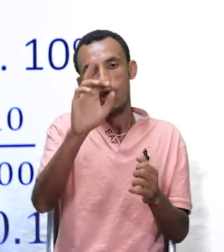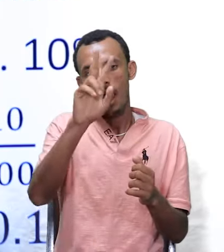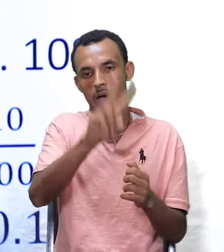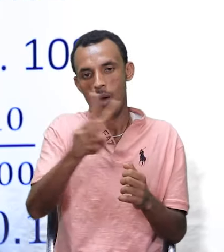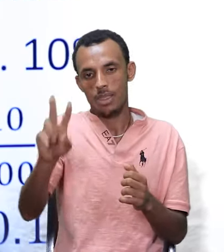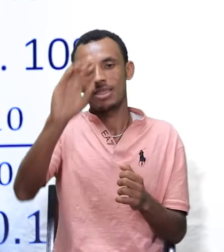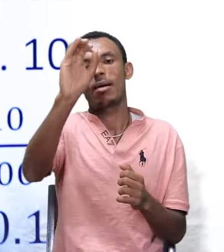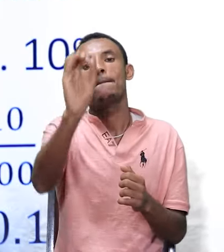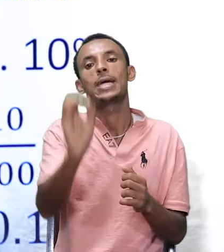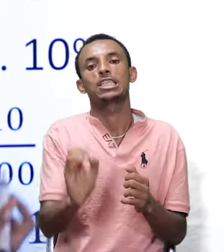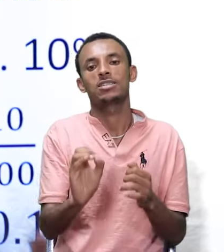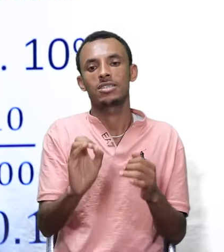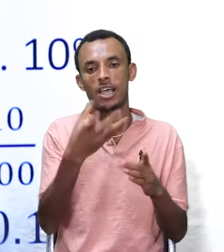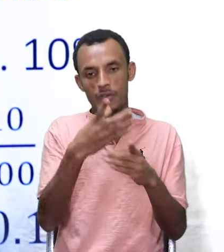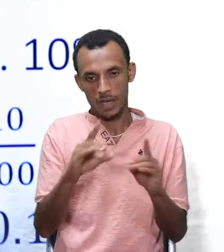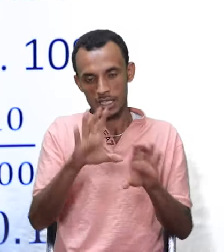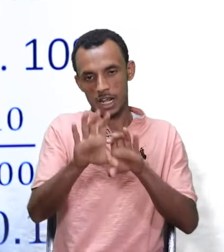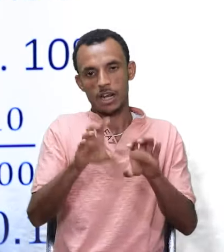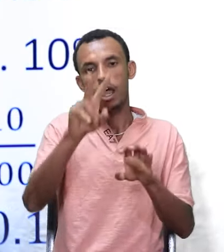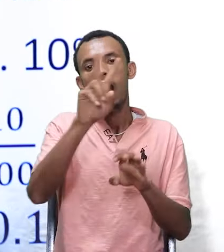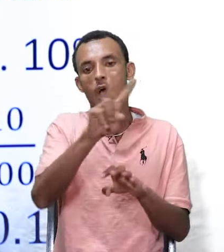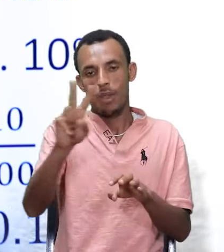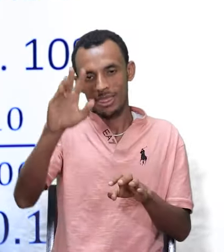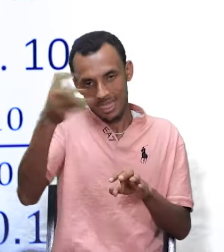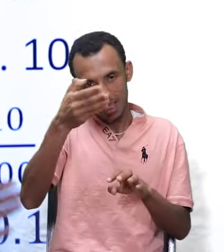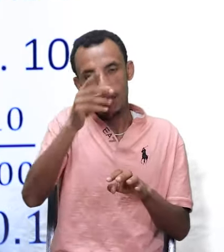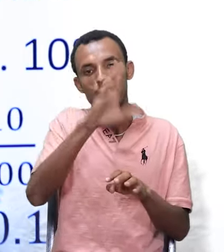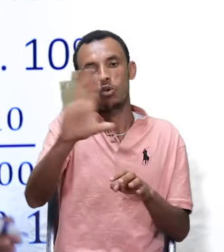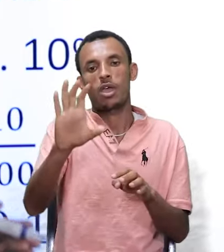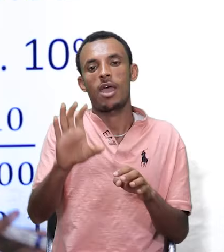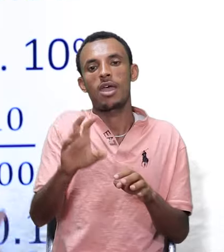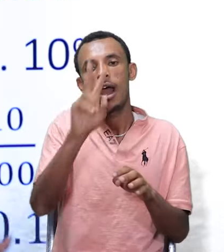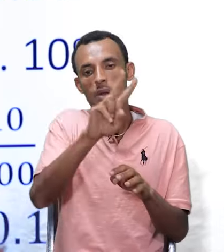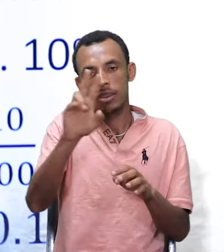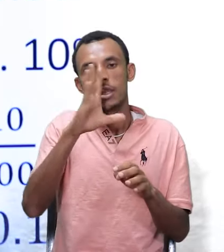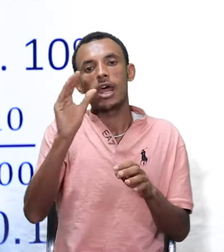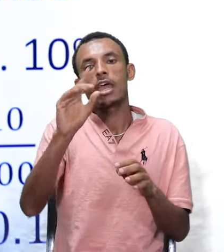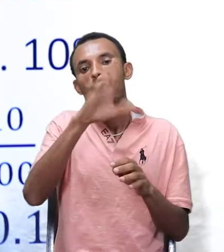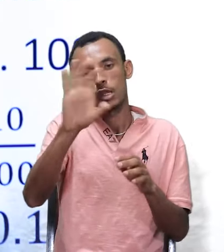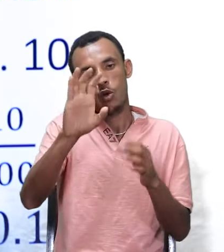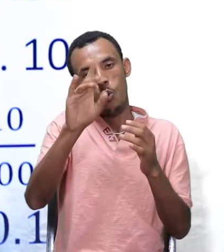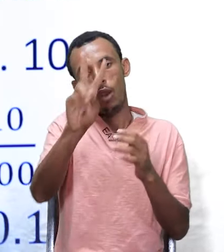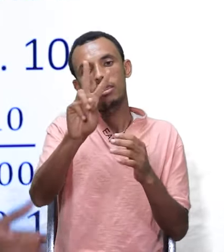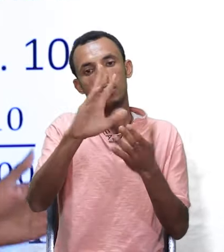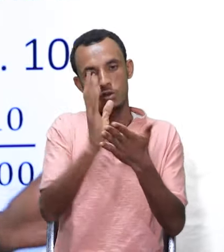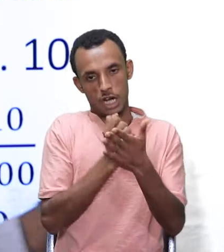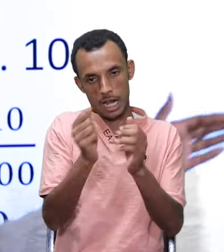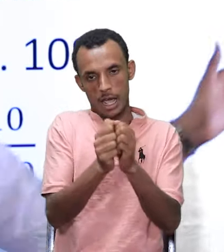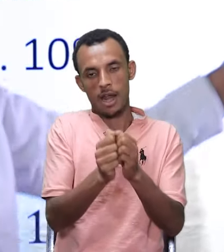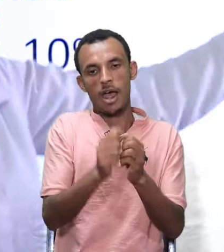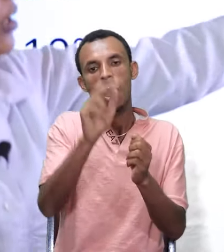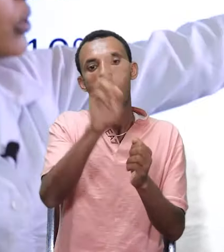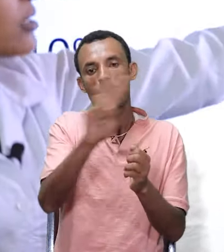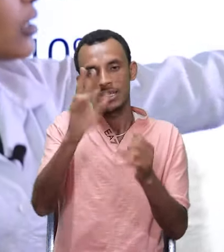ተሰጥቶናል 22%ን ክፍልፋይ ስናረጋው 22 መቶኛ ይመጣል አሁን የ22 እና የ100 የጋራ አካፋይ 2 እንወስዳለን